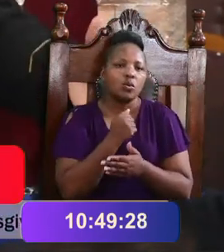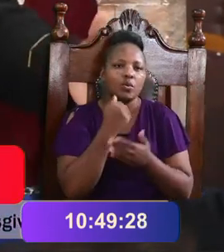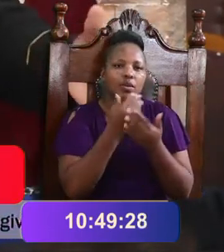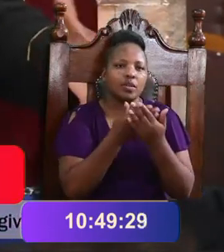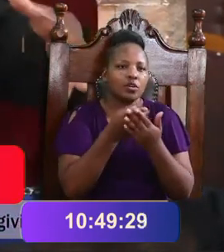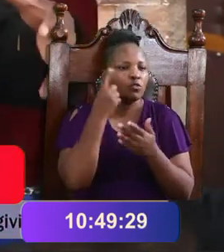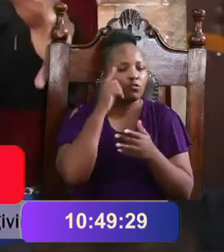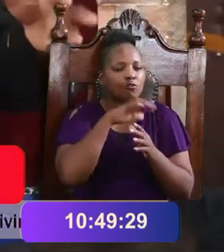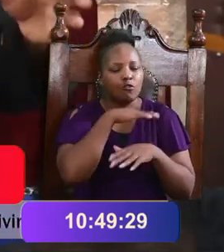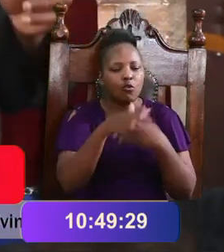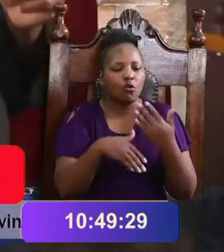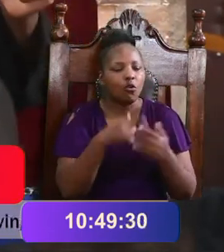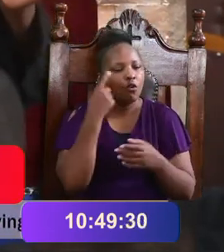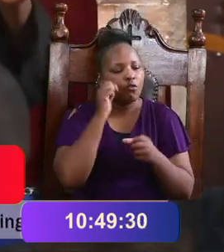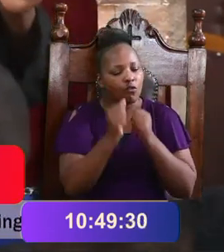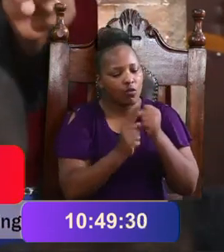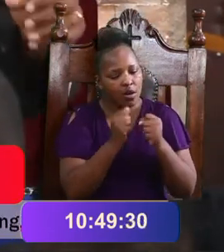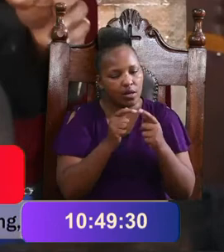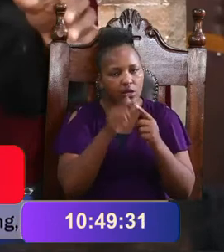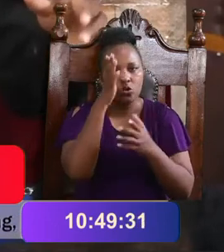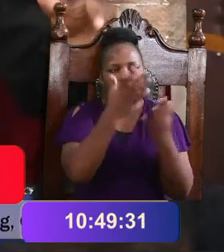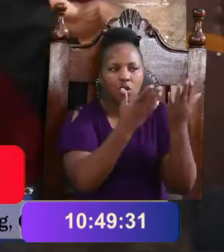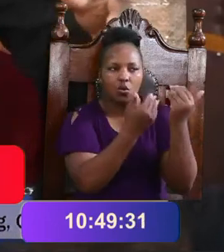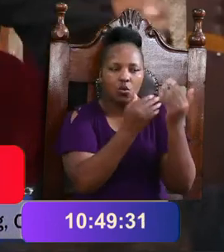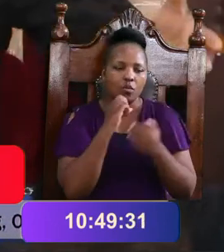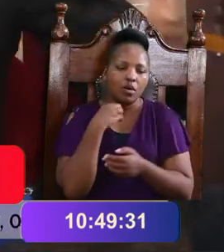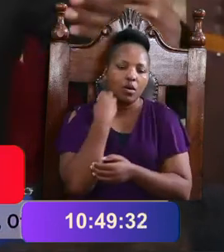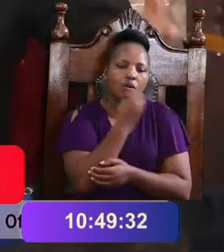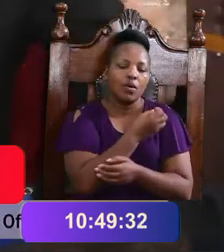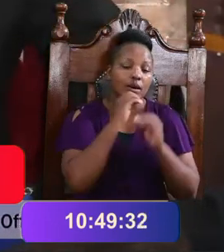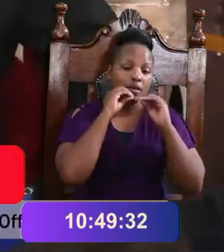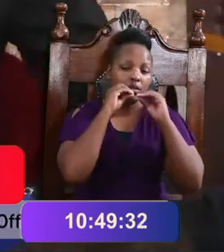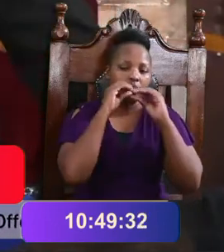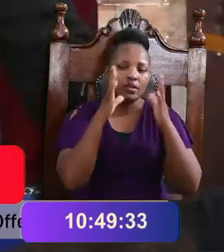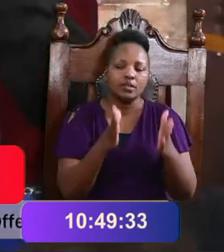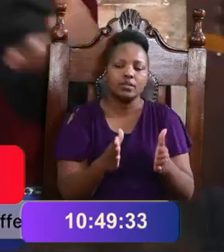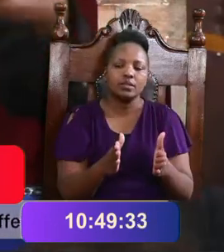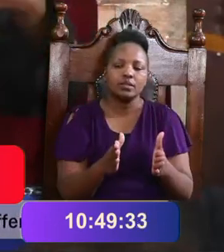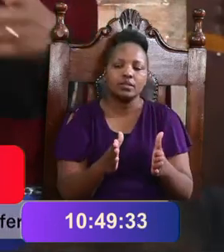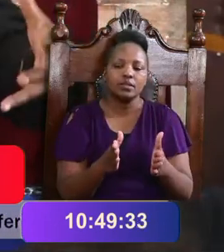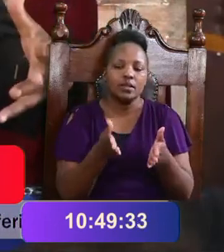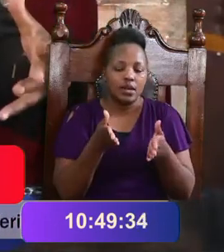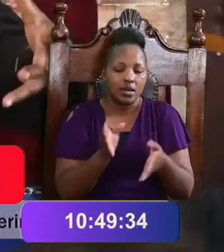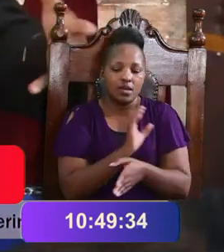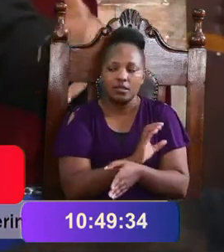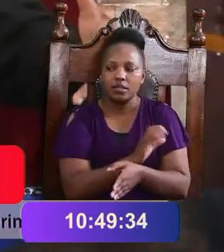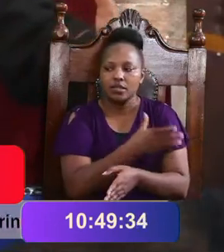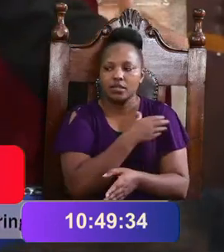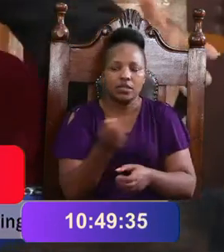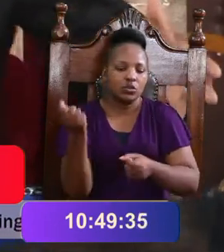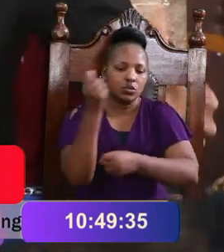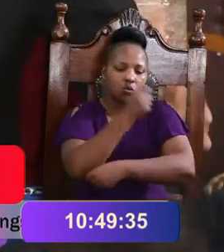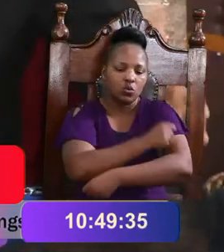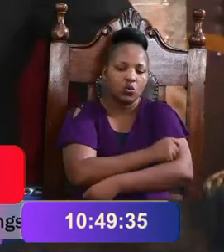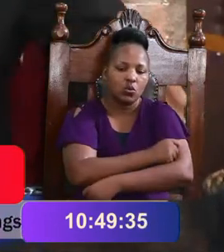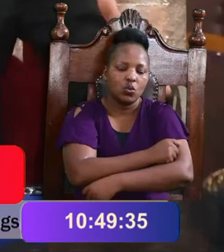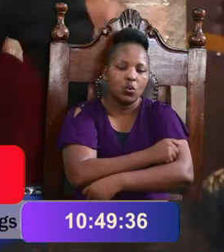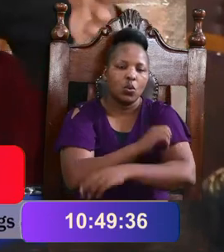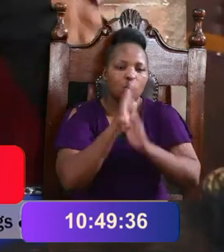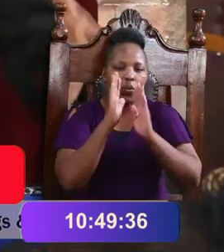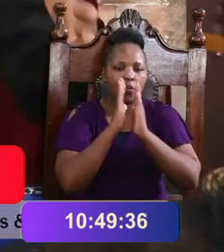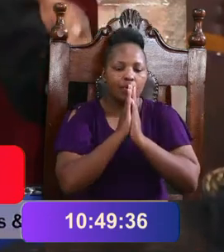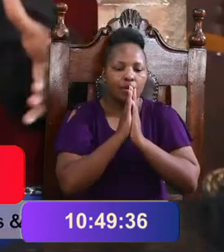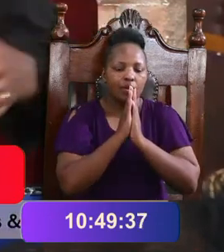yote kwa sababu wewe ni kimbilio na tegemeo letu. Walimu wao hapa kanisani na kule shuleni, tunaomba